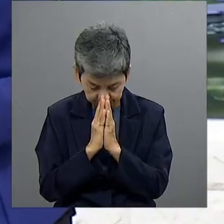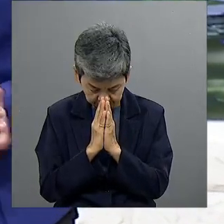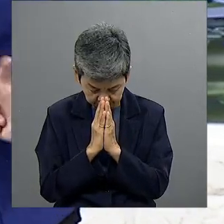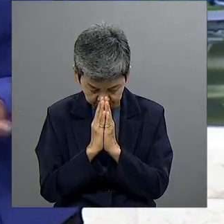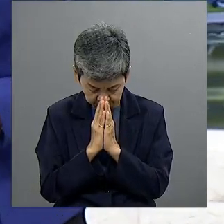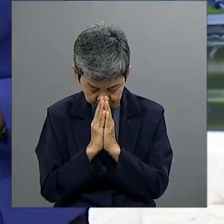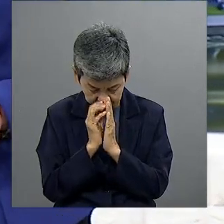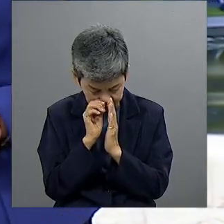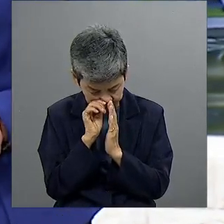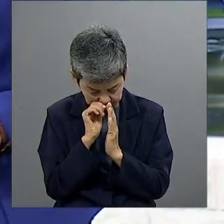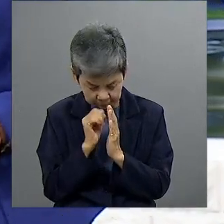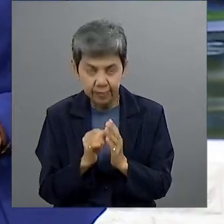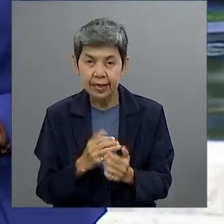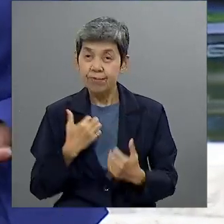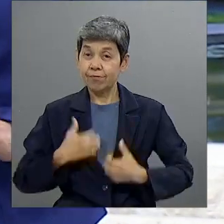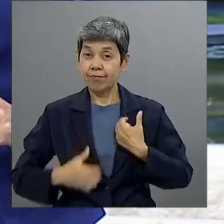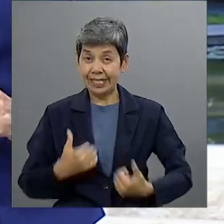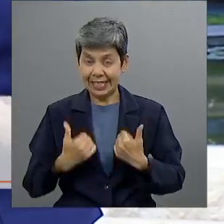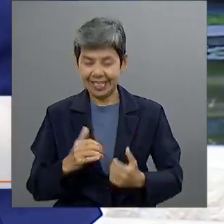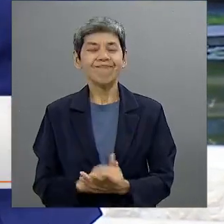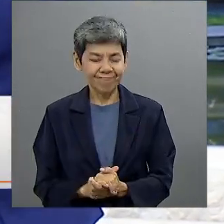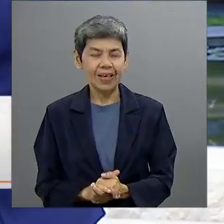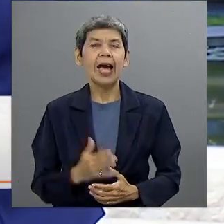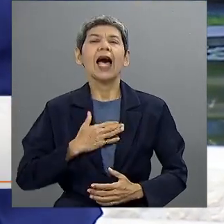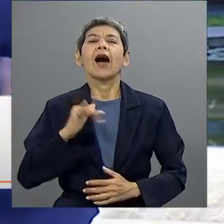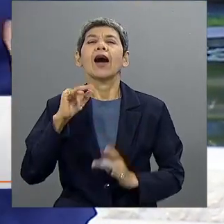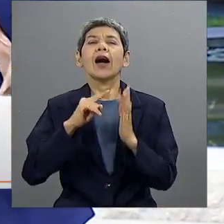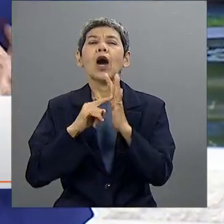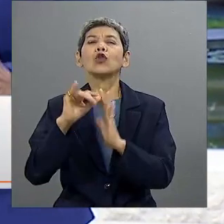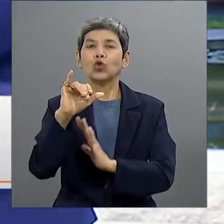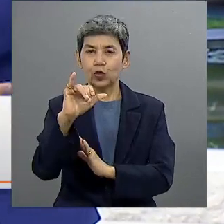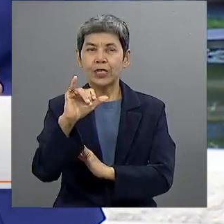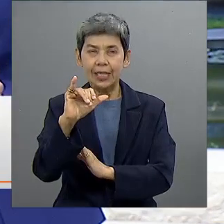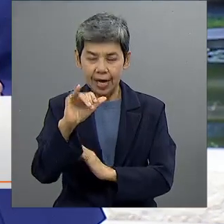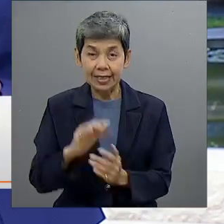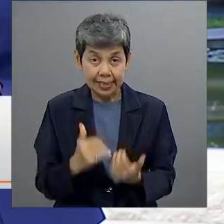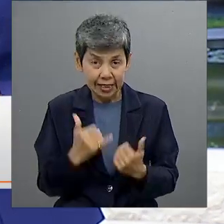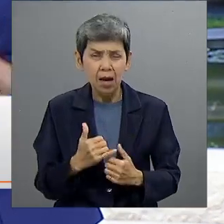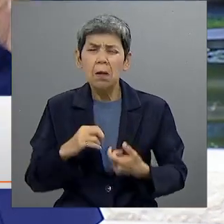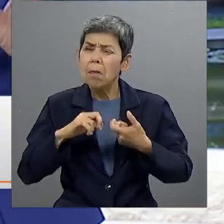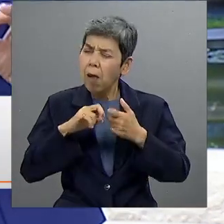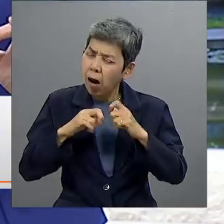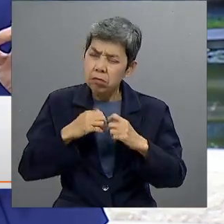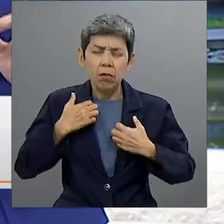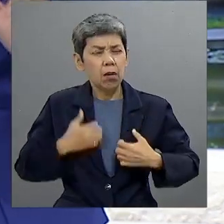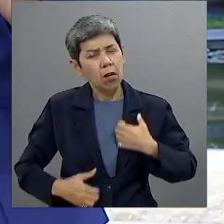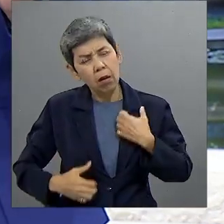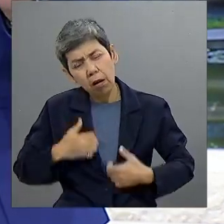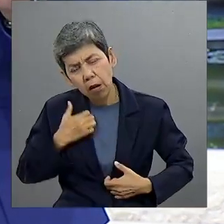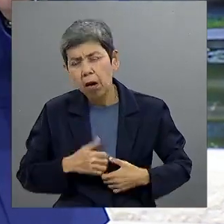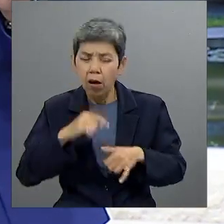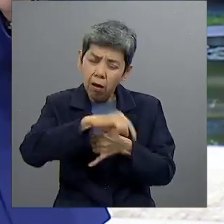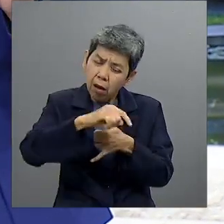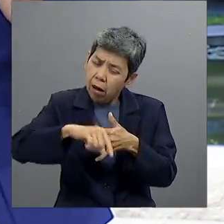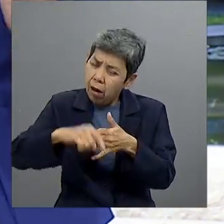สวัสดีค่ะร้องทุกข์ลงป้ายนี้มาแล้วนะคะอยู่กับยุ้ยปิยะฉัตรกรุณานนท์ค่ะใครมีปัญหาเดือดเนื้อร้อนใจเรื่องใกล้ตัวสาธารณูปโภ